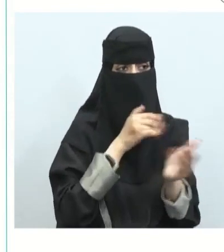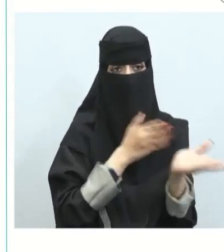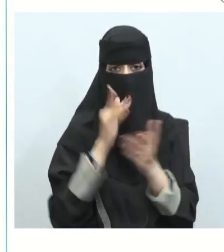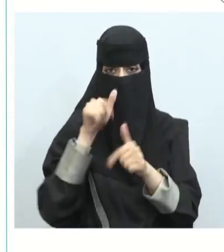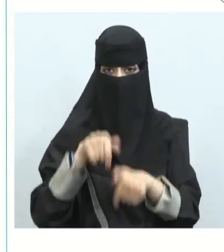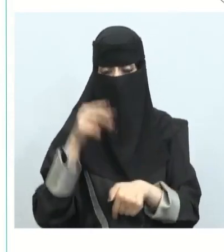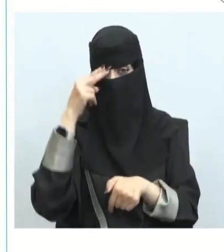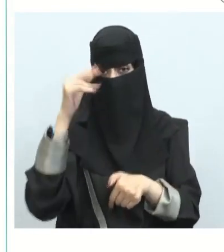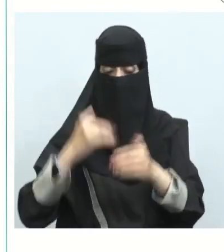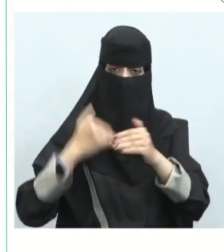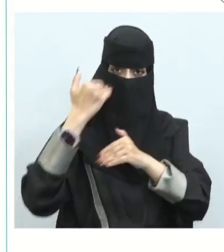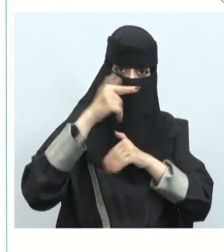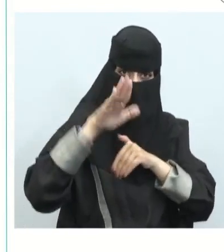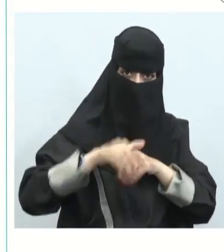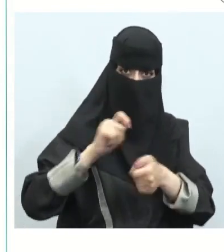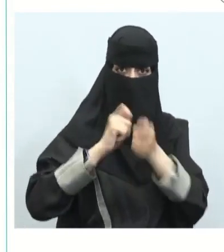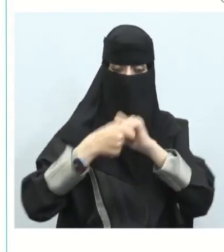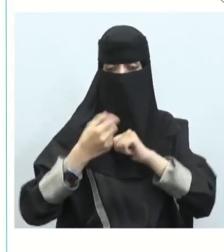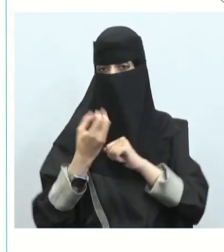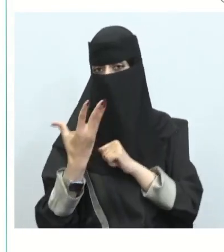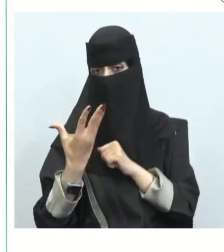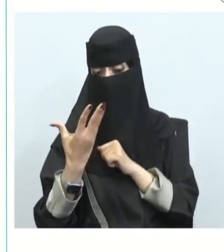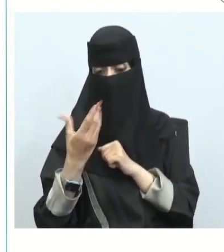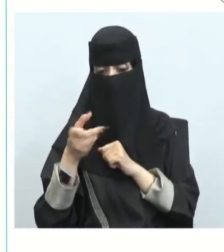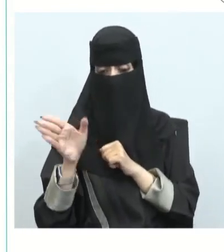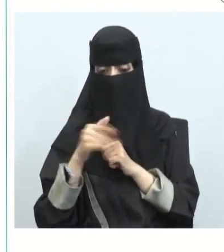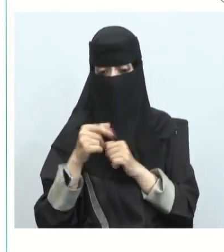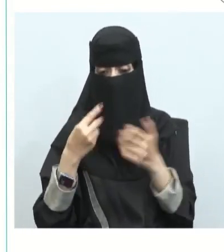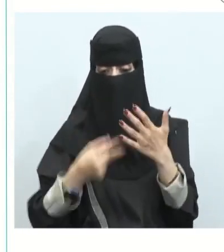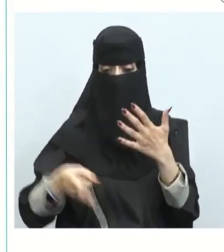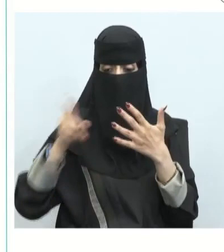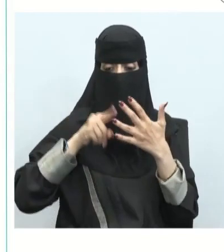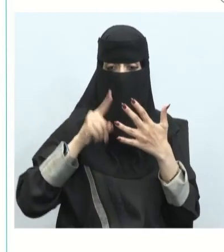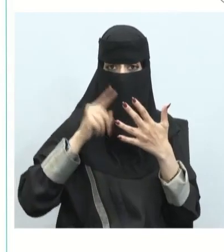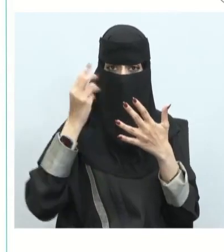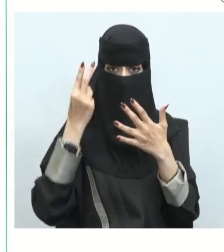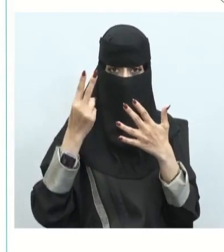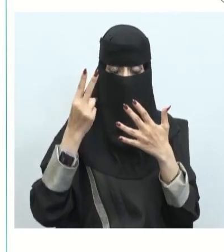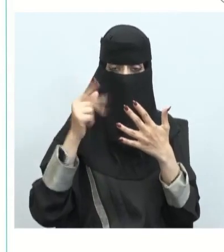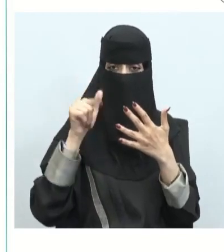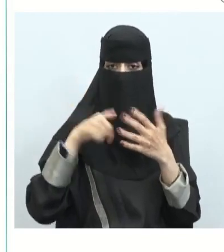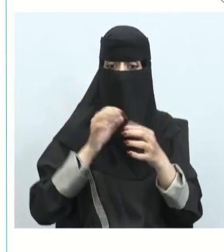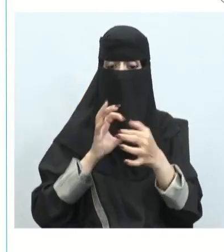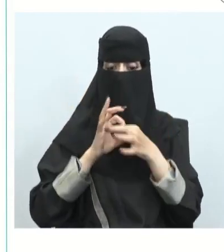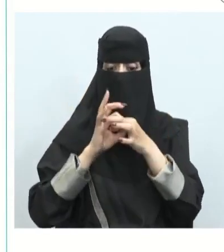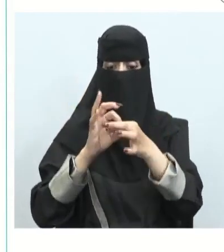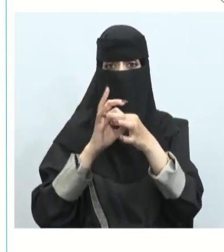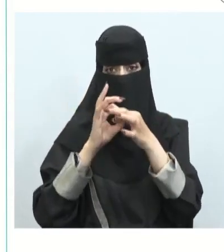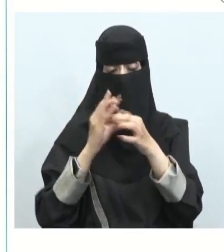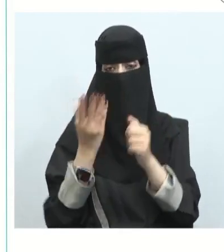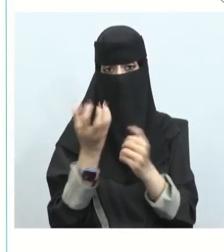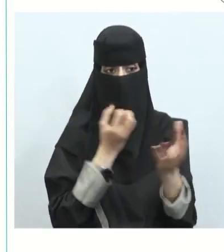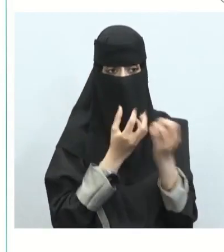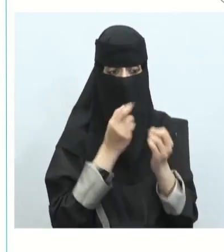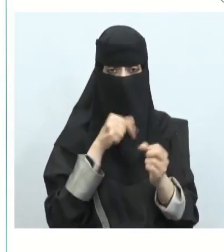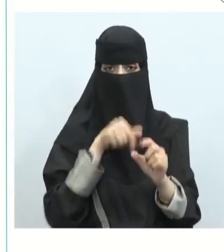في المملكه وبالتالي اصبح هناك تغيير ايجابي الخطوه الثانيه التواصل اذا نحتاج الى التواصل مع الافراد حتى لا